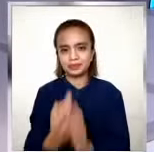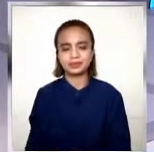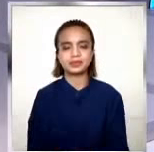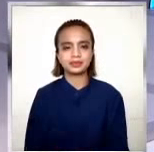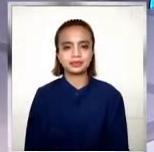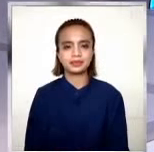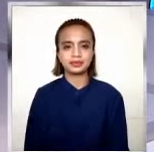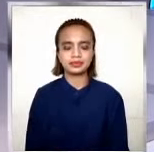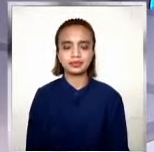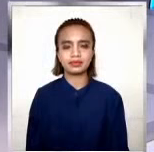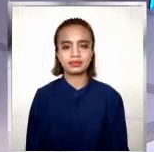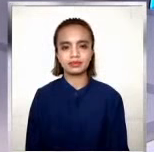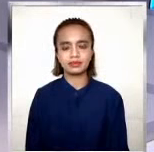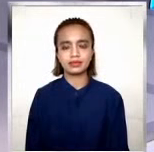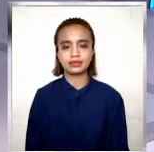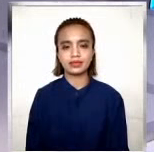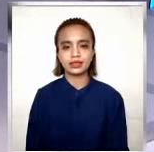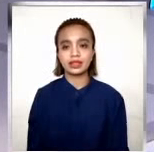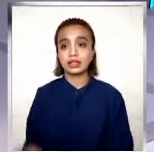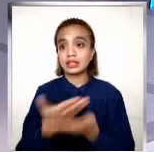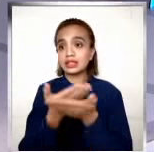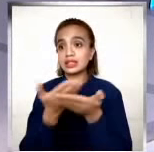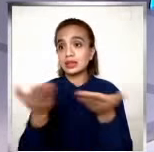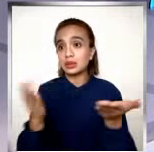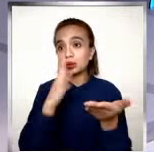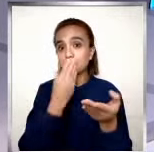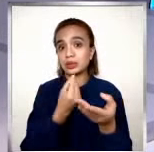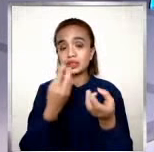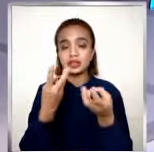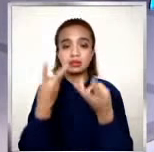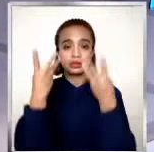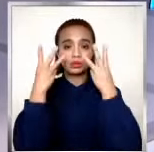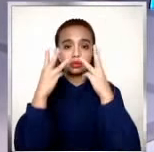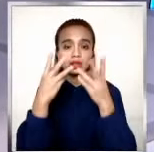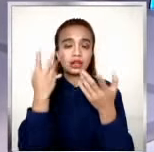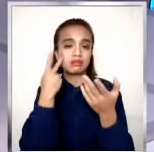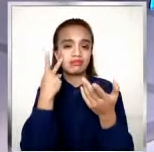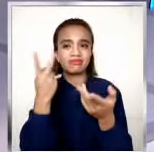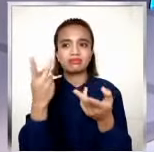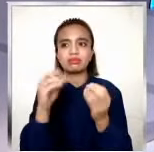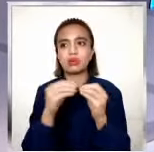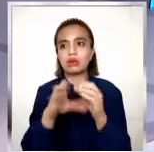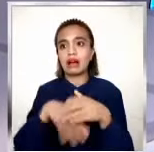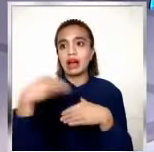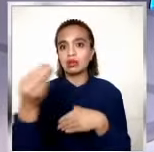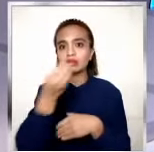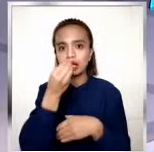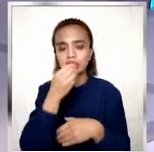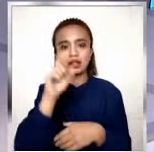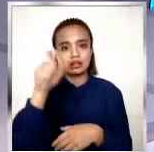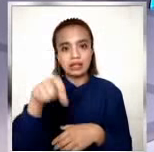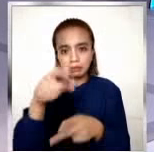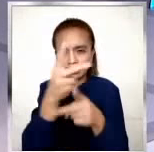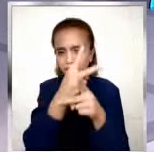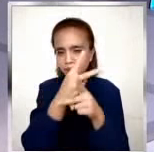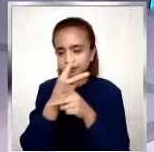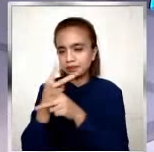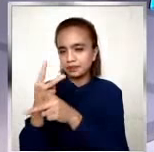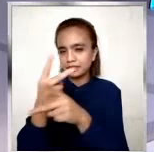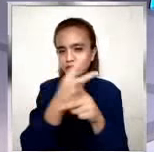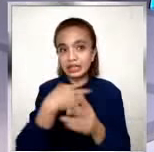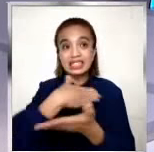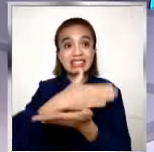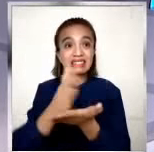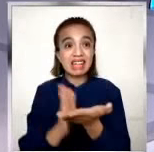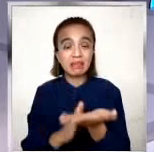Sa mga kapuso na tumatangkilik ngayon sa outdoor dining, nako, maging alisto po sa inyong kapaligiran. Ilang customer kasi na nasa